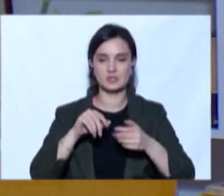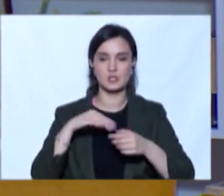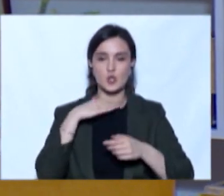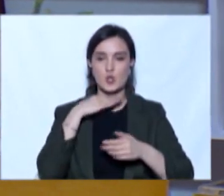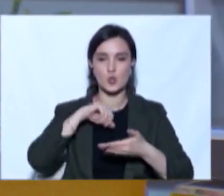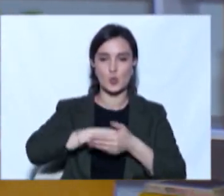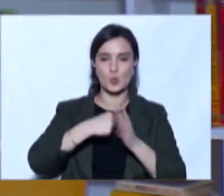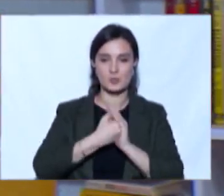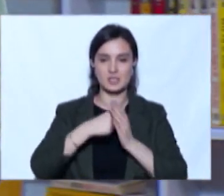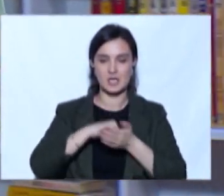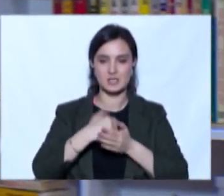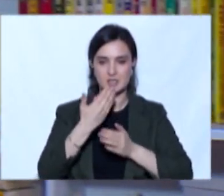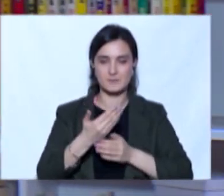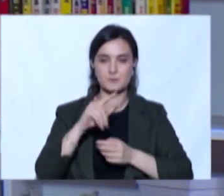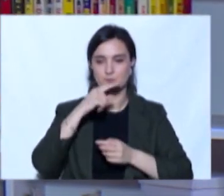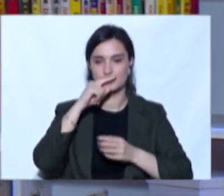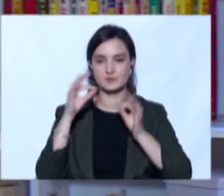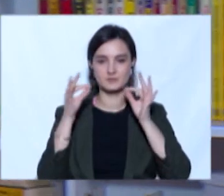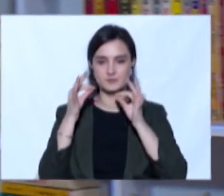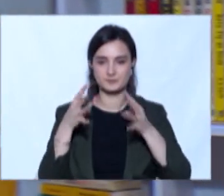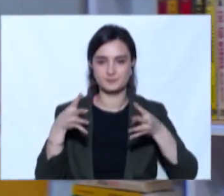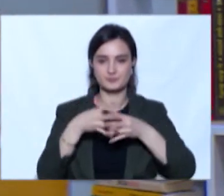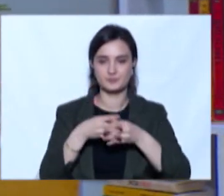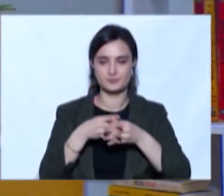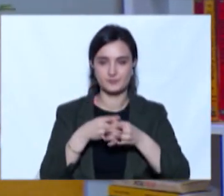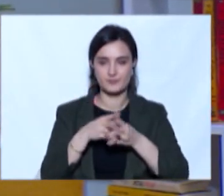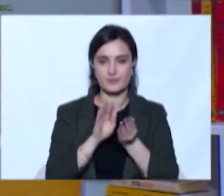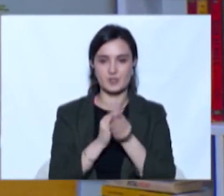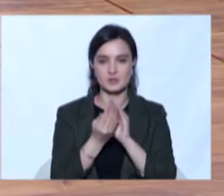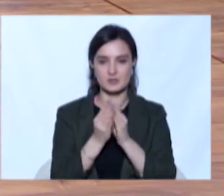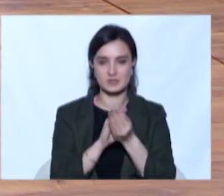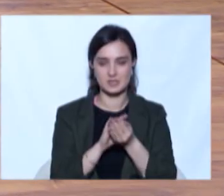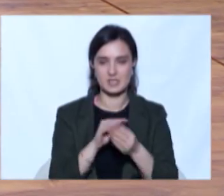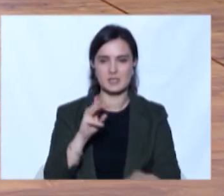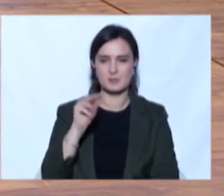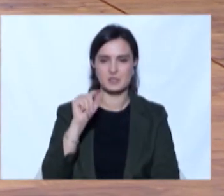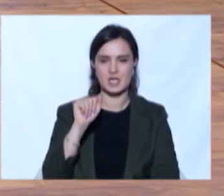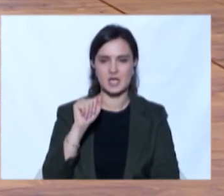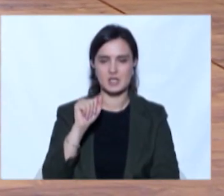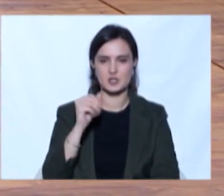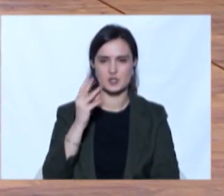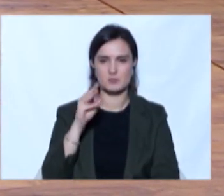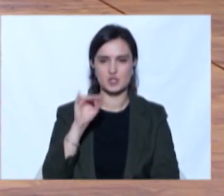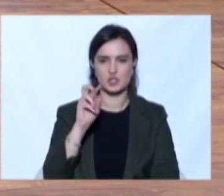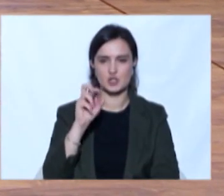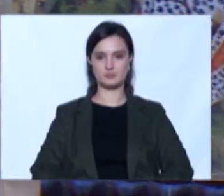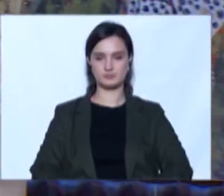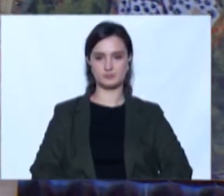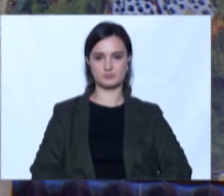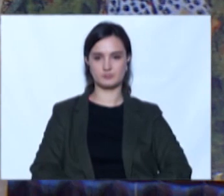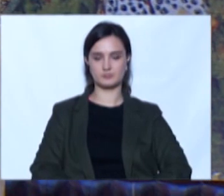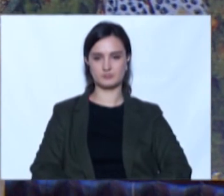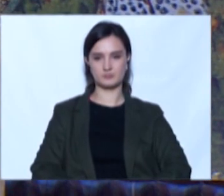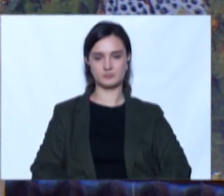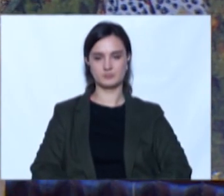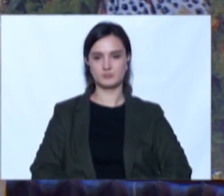კუბდარს, ჭვიშტარს და ტაშმიჯაბს, ჩემ ალბათ რომელიც ანუ ყველაზე